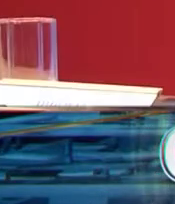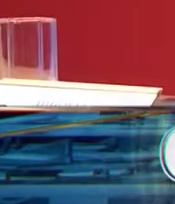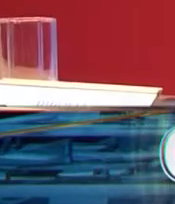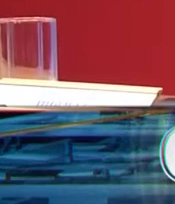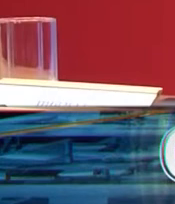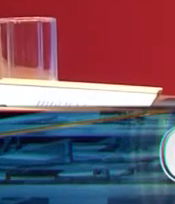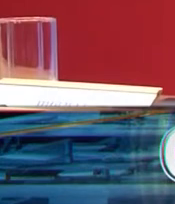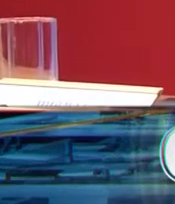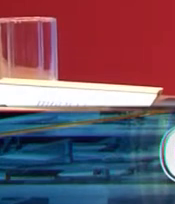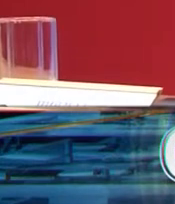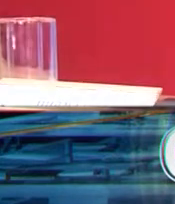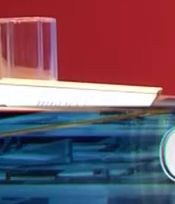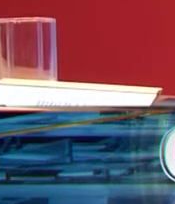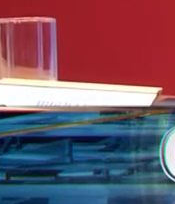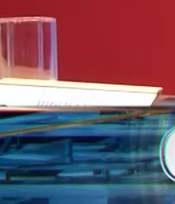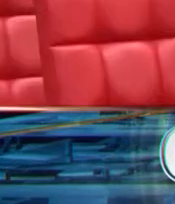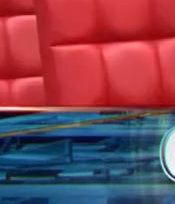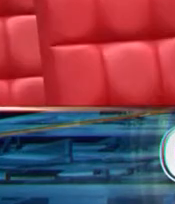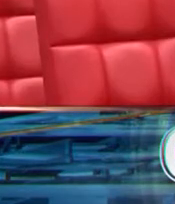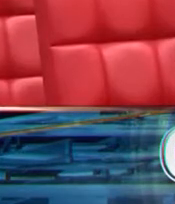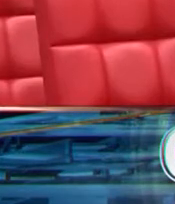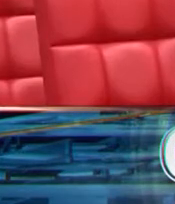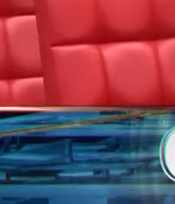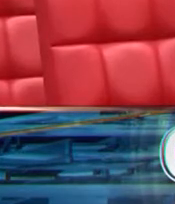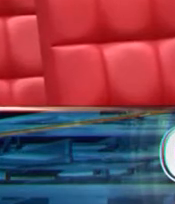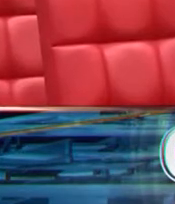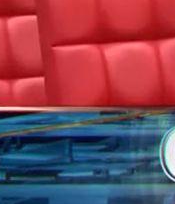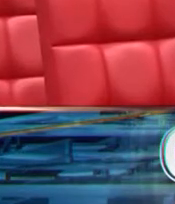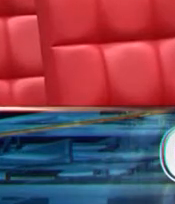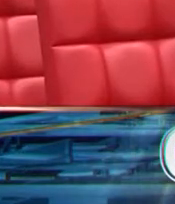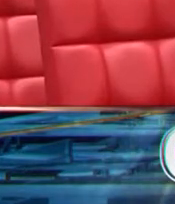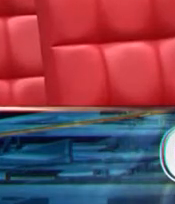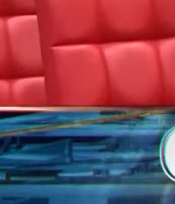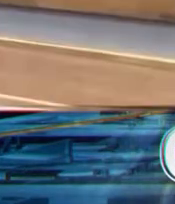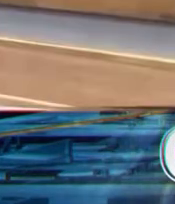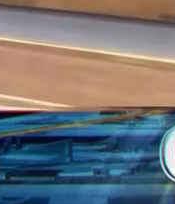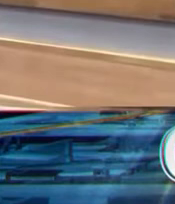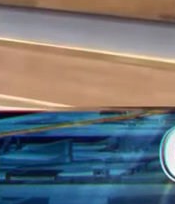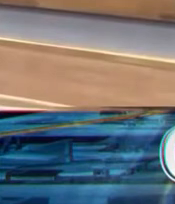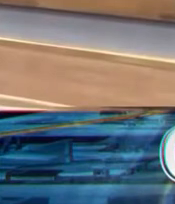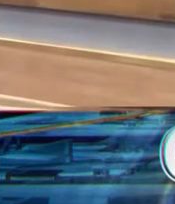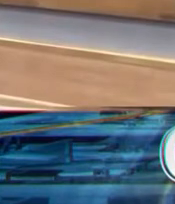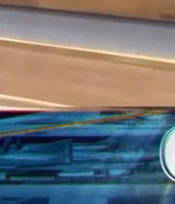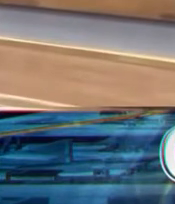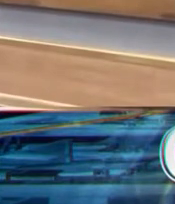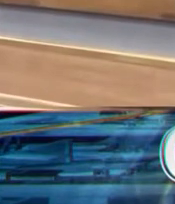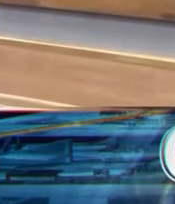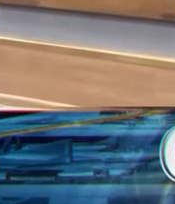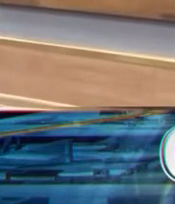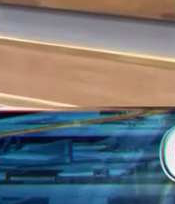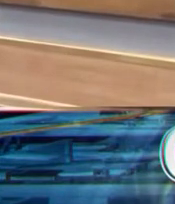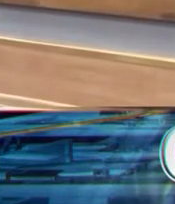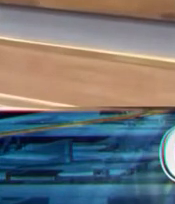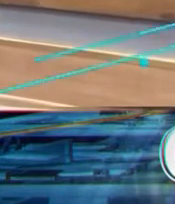Ситуация под контролем. Руководитель управления здравоохранения Алматинской области поделился цифрами прироста заболевания